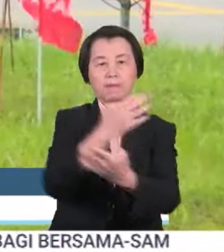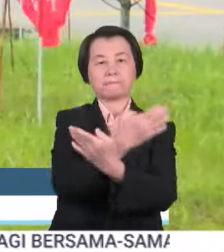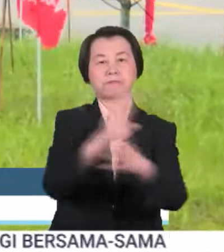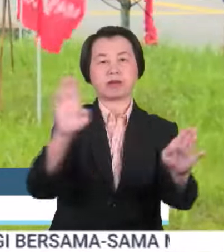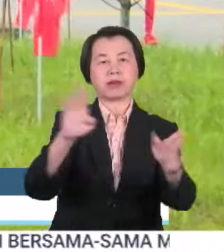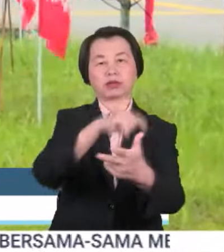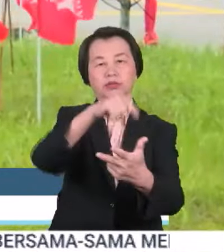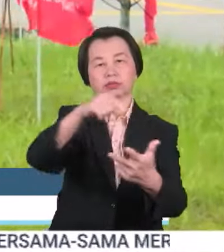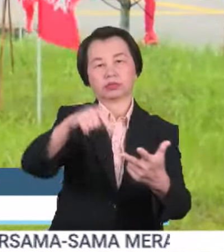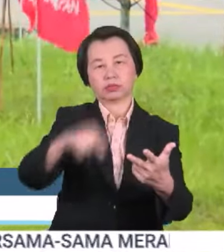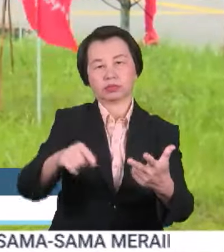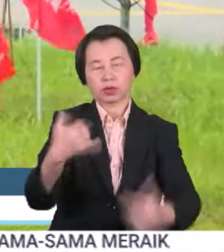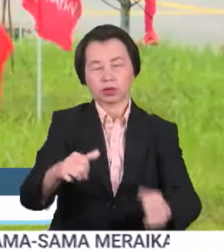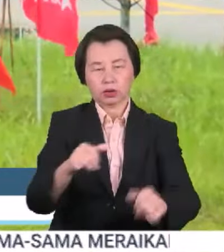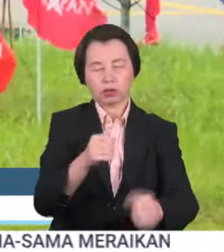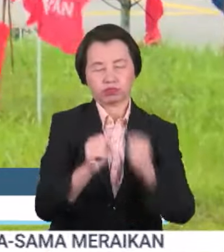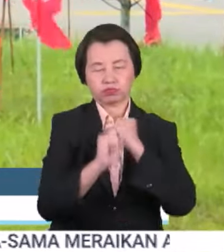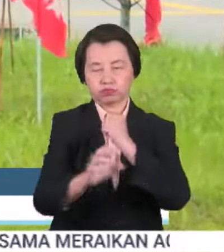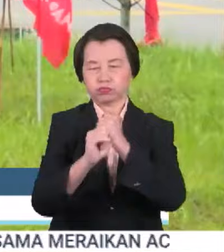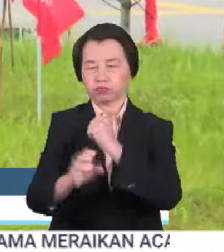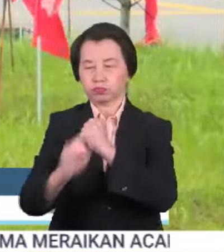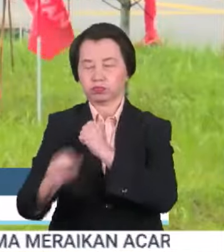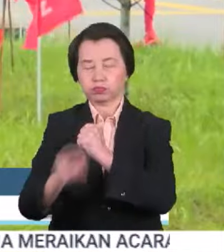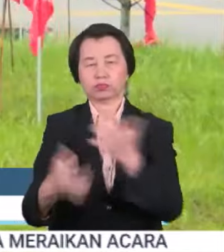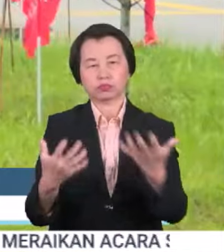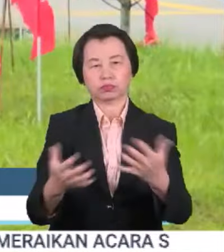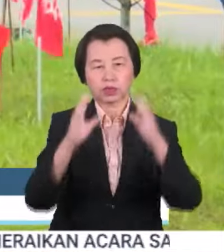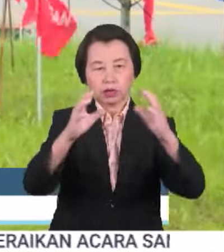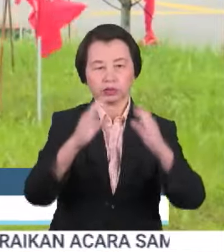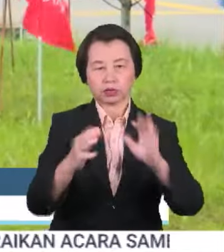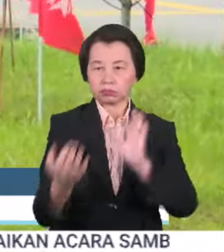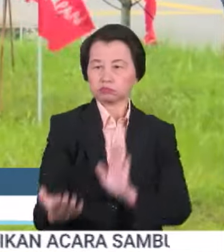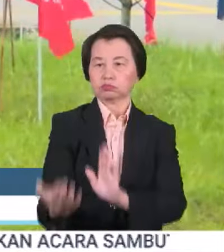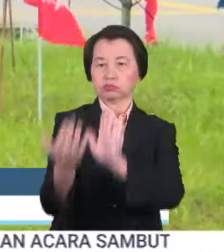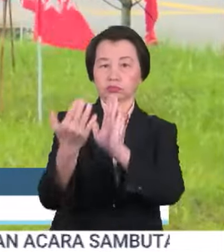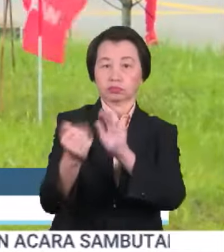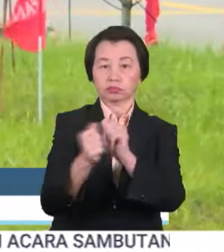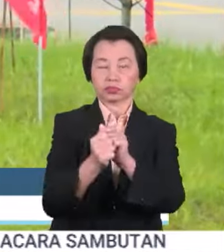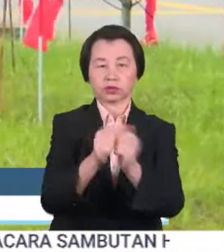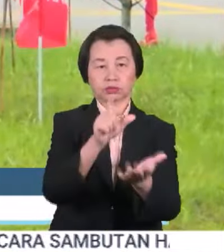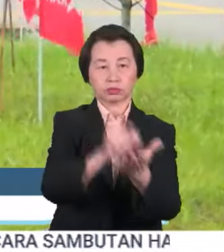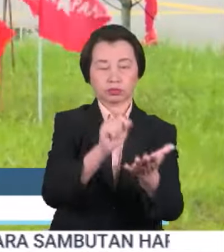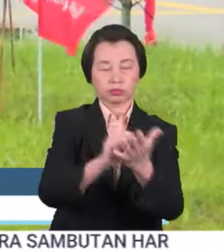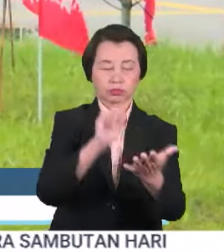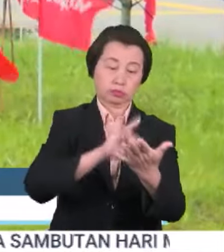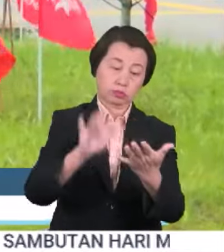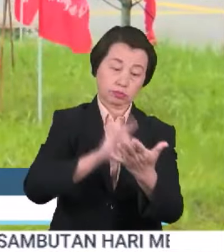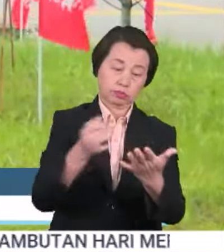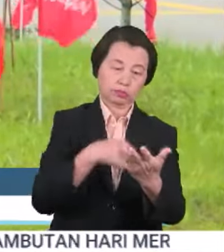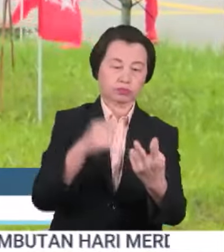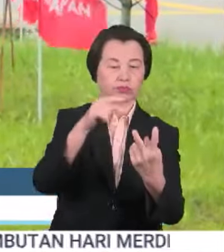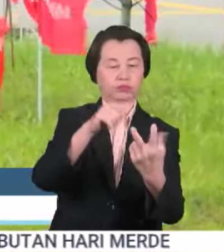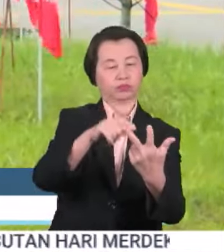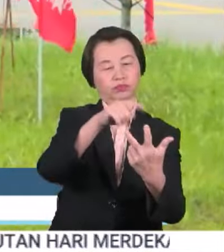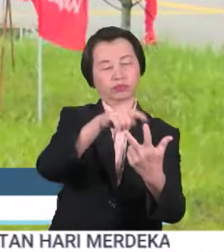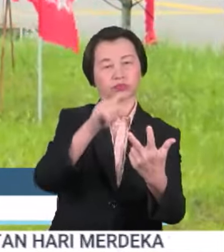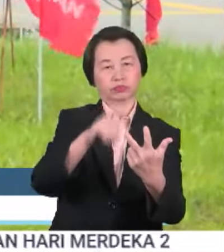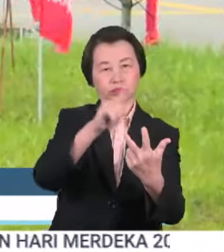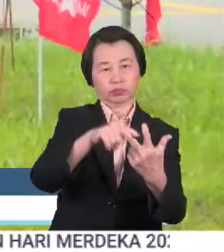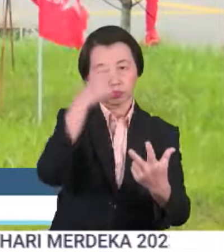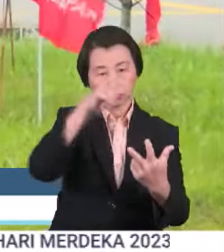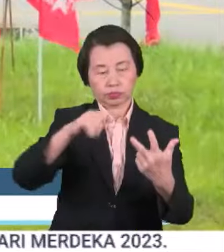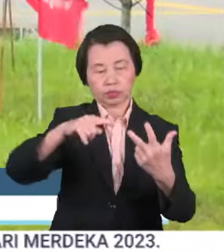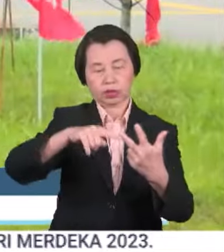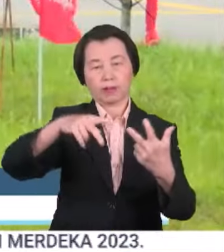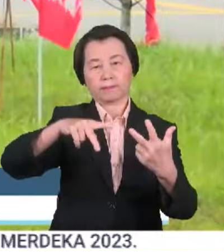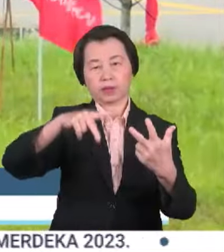Bebas. Kempen terus dipergiat melalui kempen secara bersemuka dan juga media sosial oleh kedua-dua calon. Bagi calon